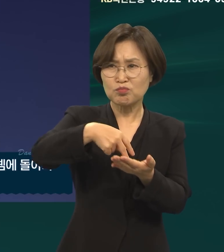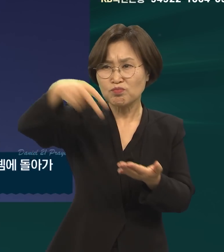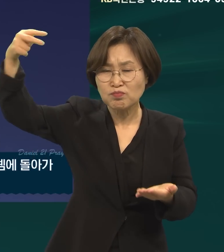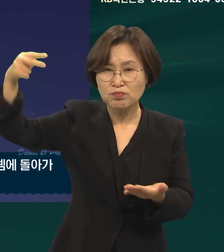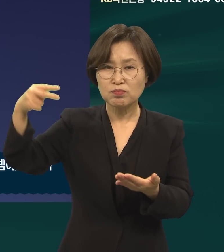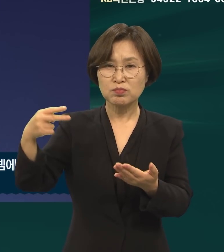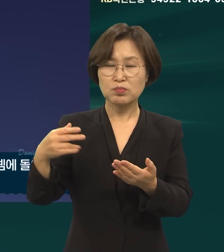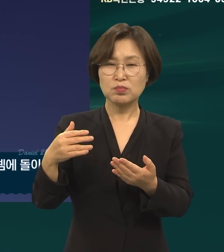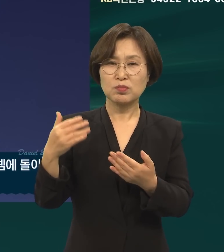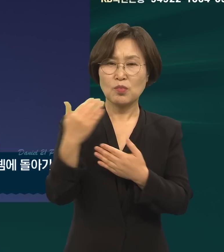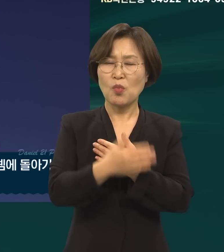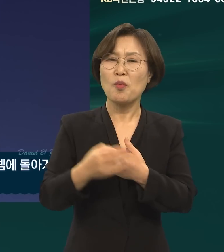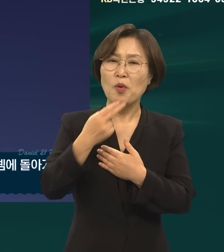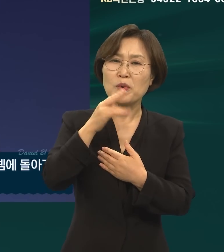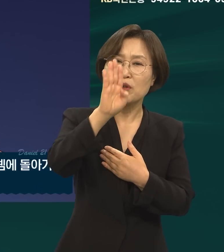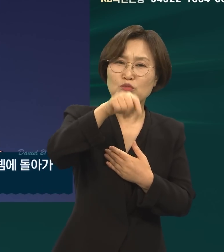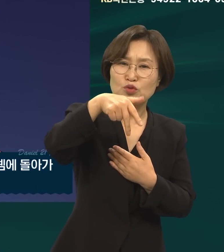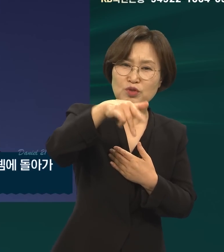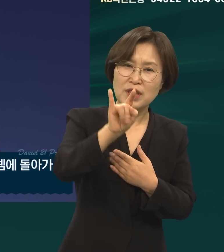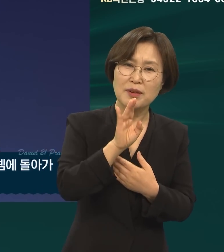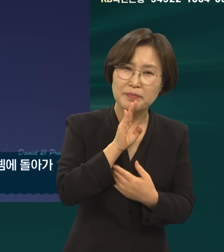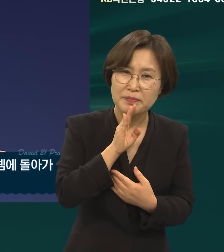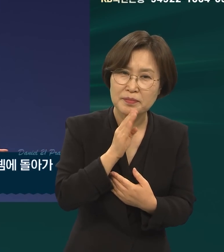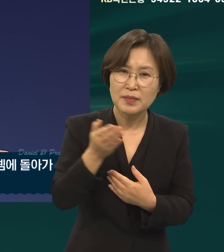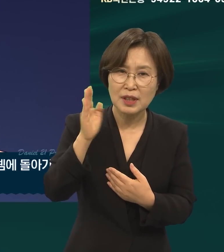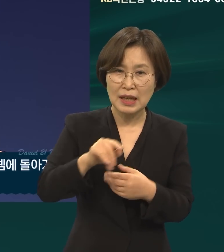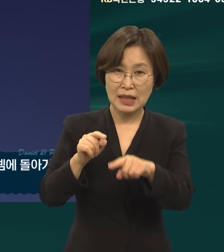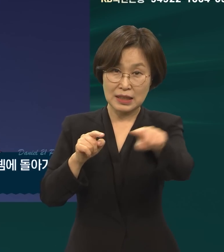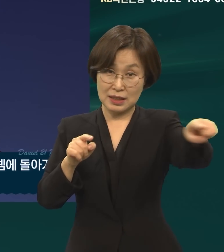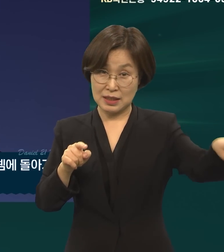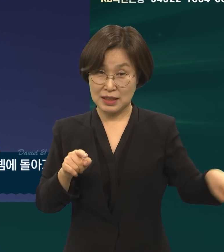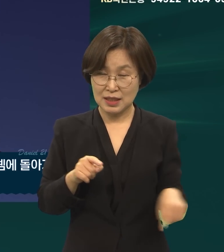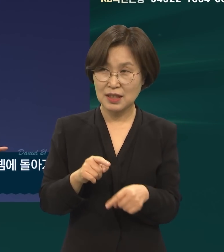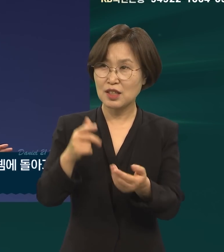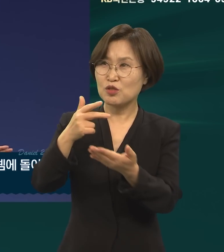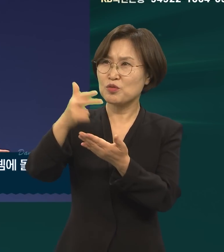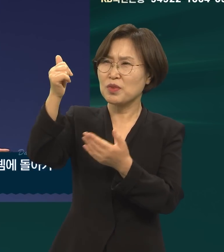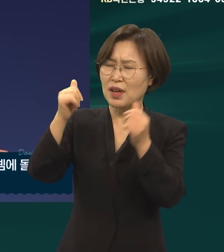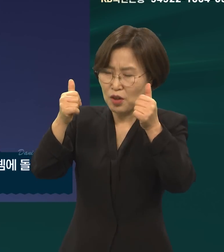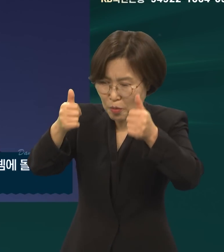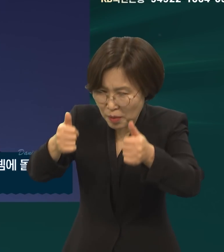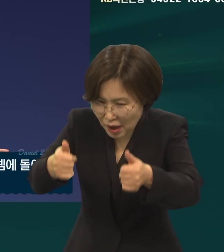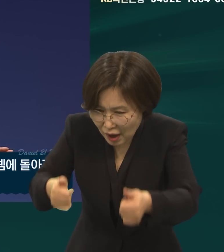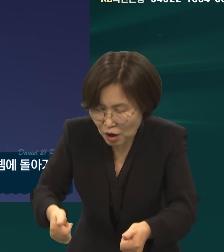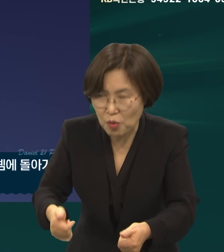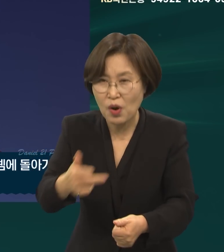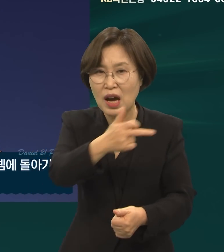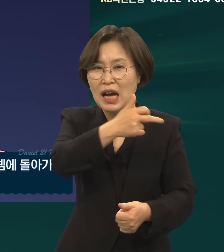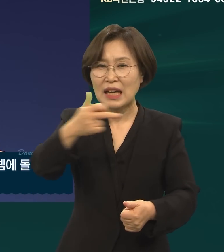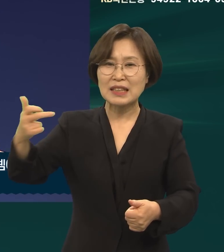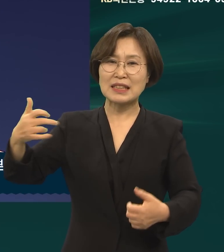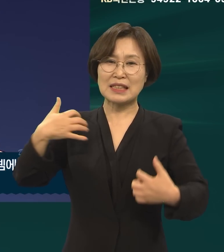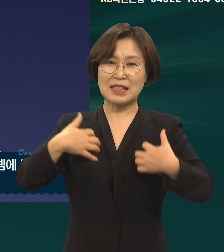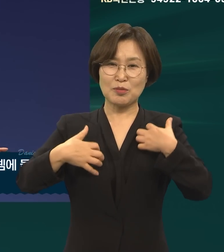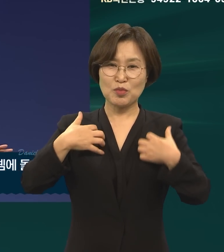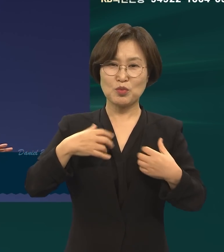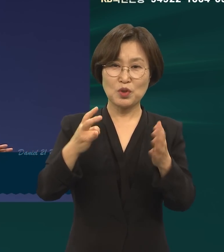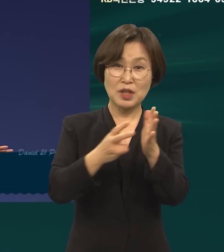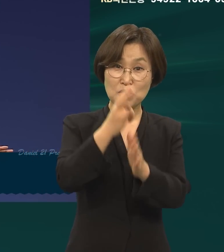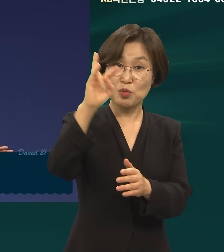그 다음 절을 보겠습니다. 그들이 그에게 경배하고 큰 기쁨으로 예루살렘에